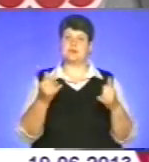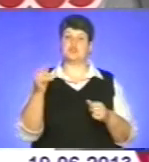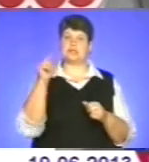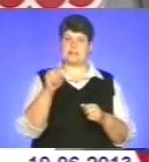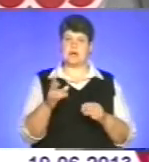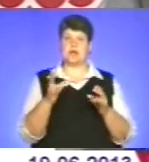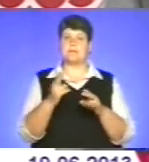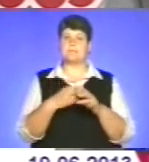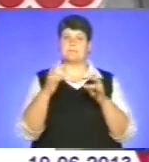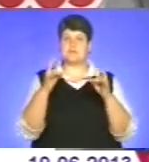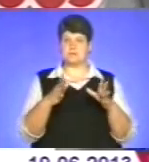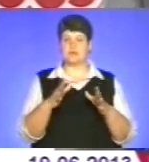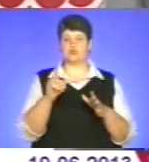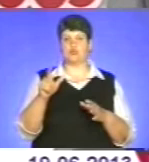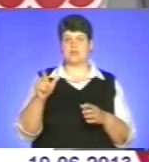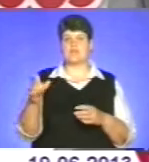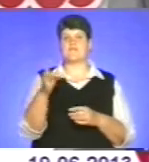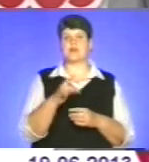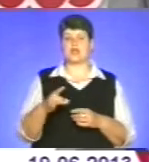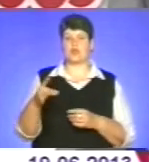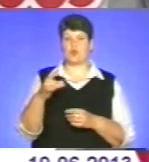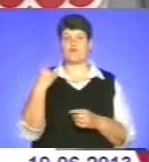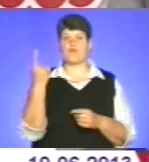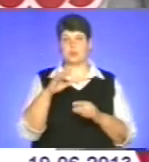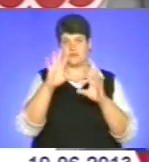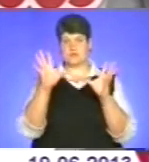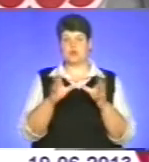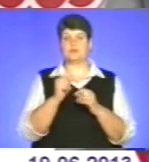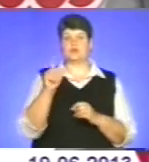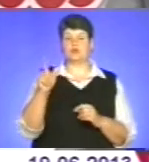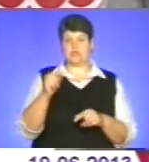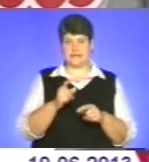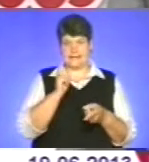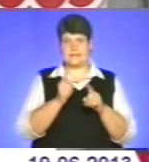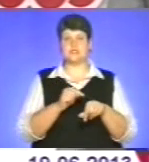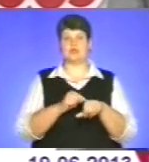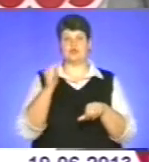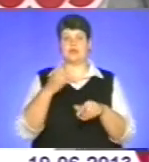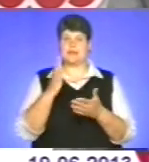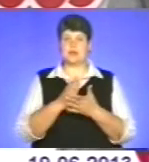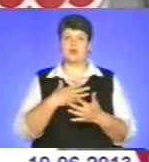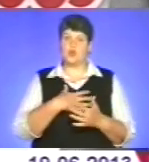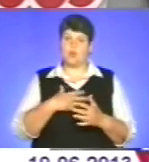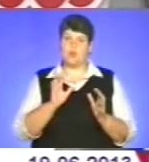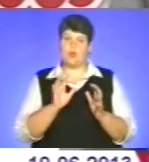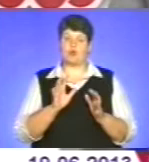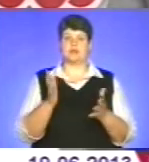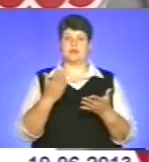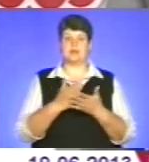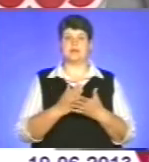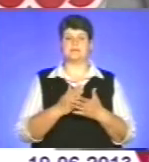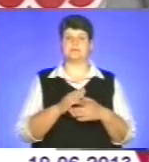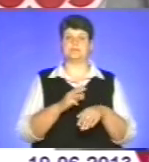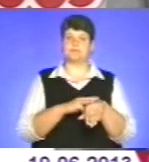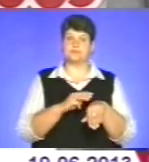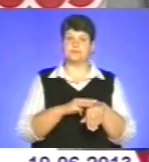безпеку громадянам в районі і в області в цілому, щоб люди дійсно відчували, що є турбота дільничного інспектора міліції, є турбота